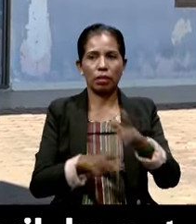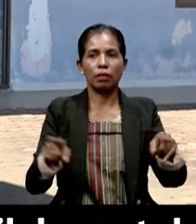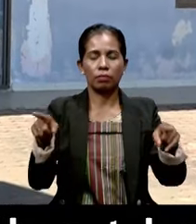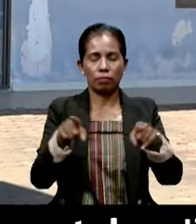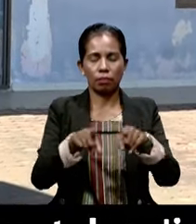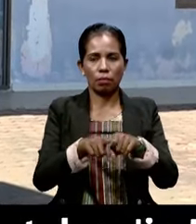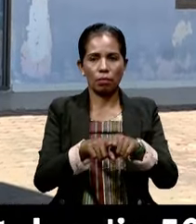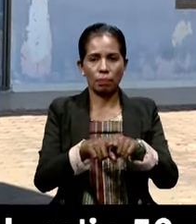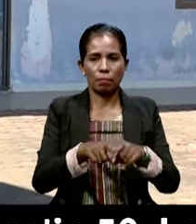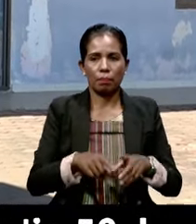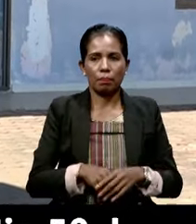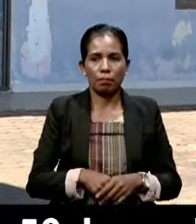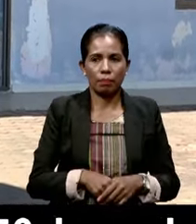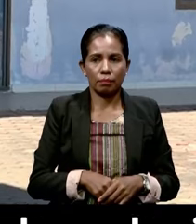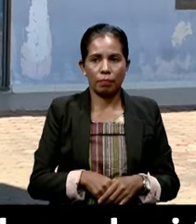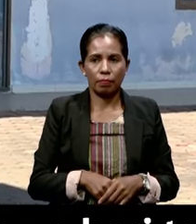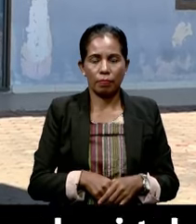san